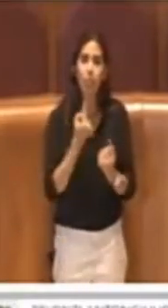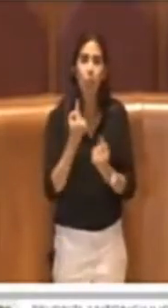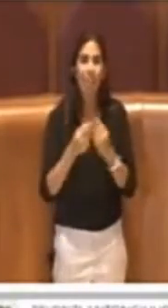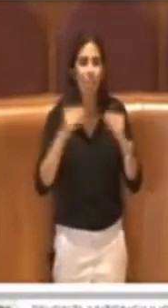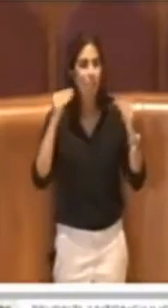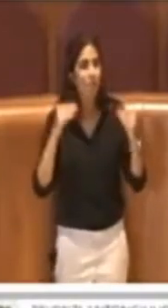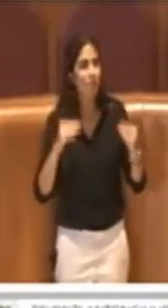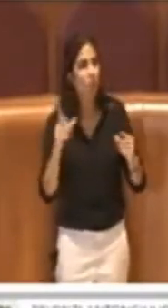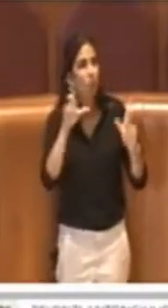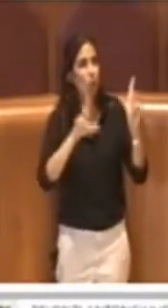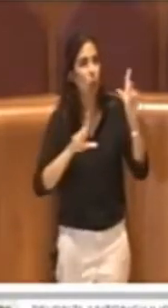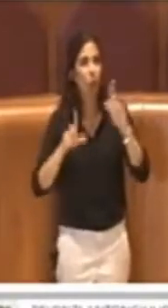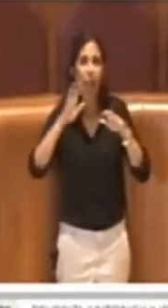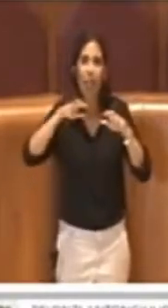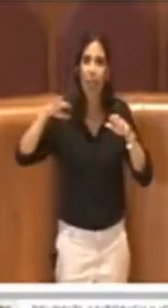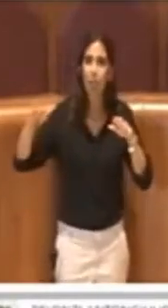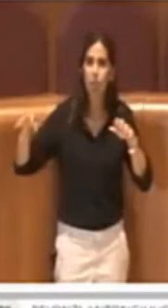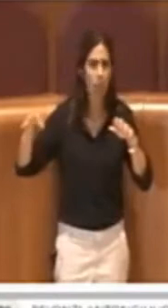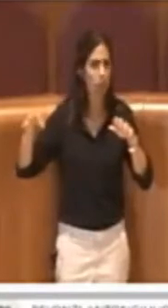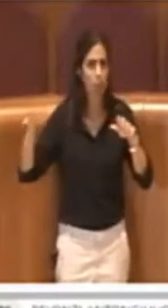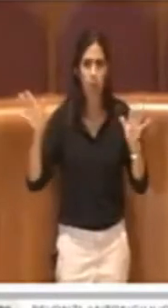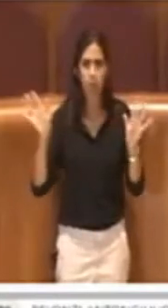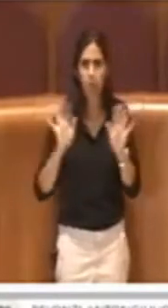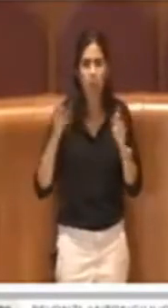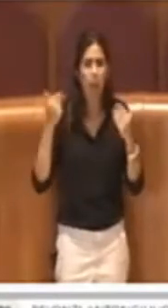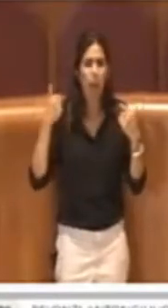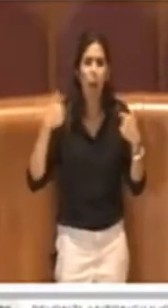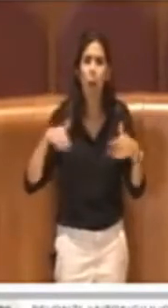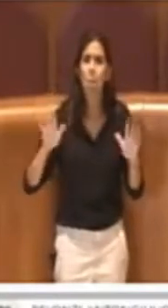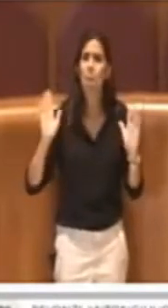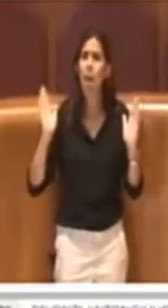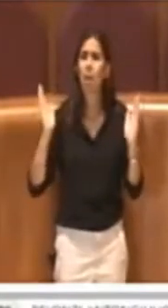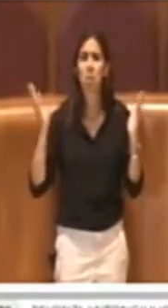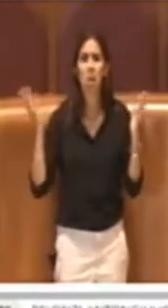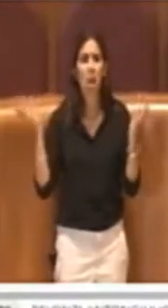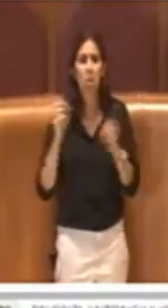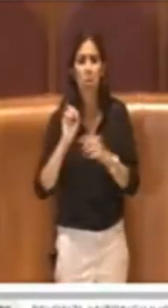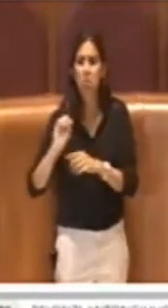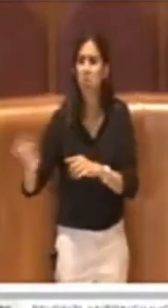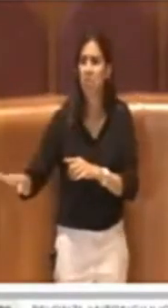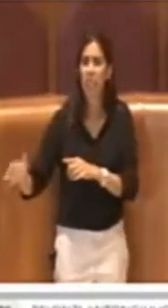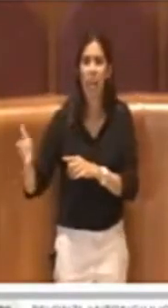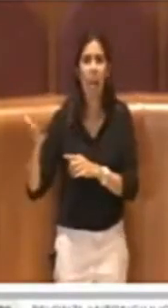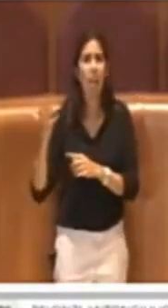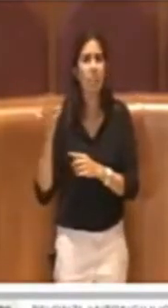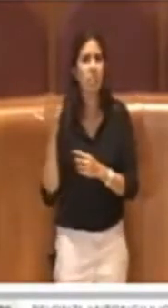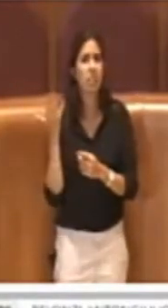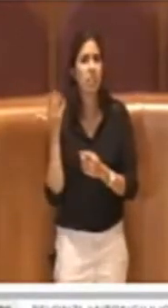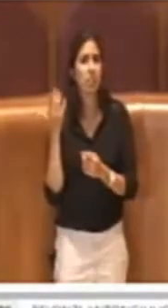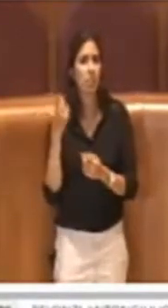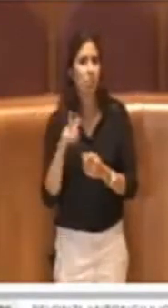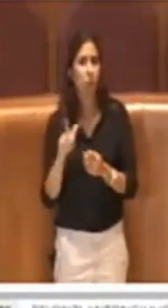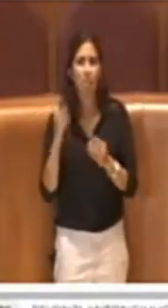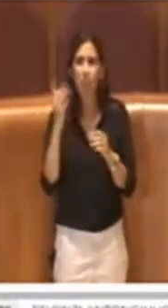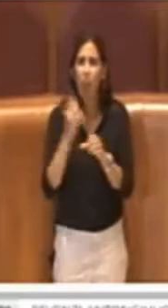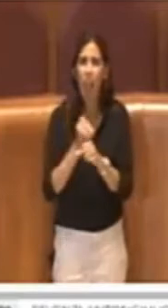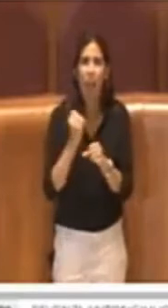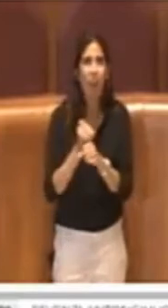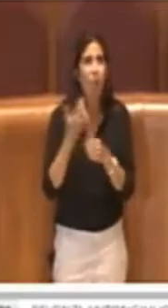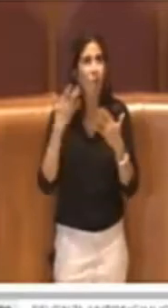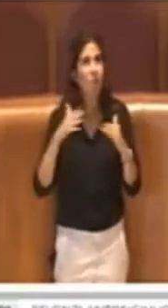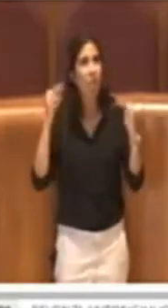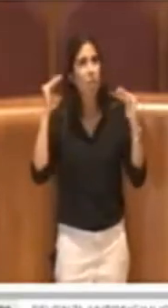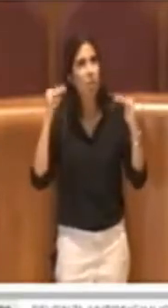disastrosa e disastrata, abbandonati, buttati da una parte per lavori fatti su tetti